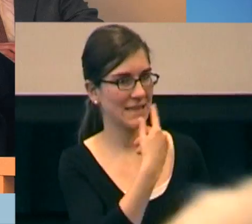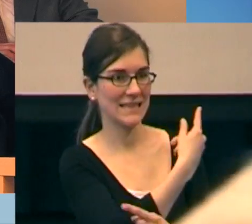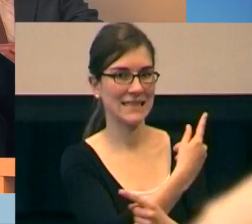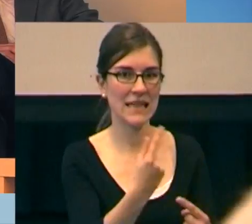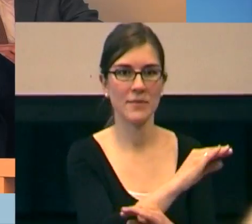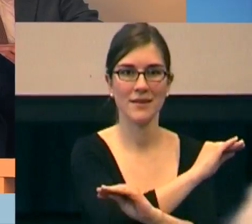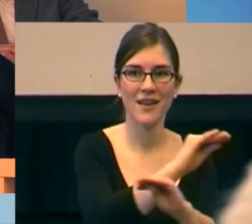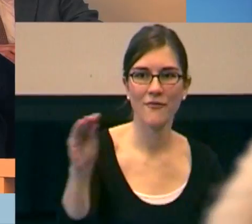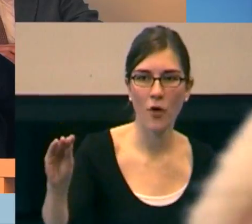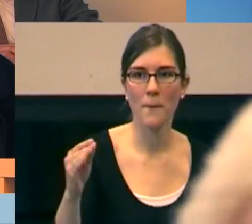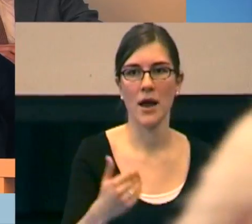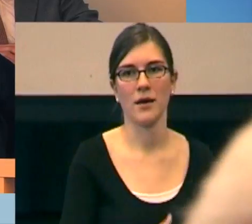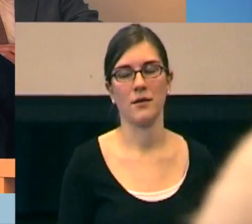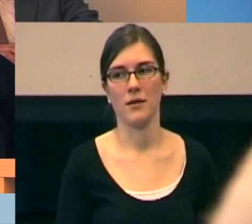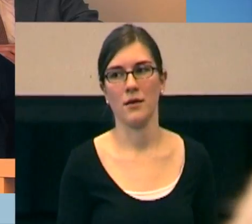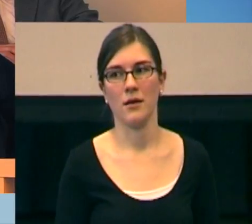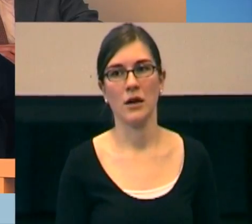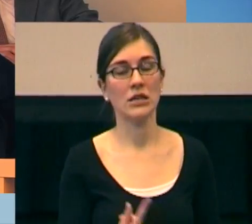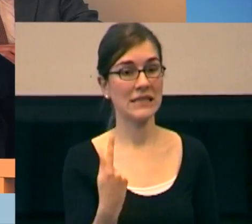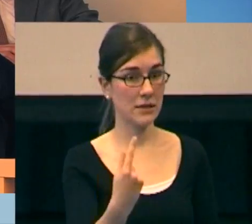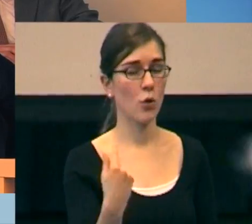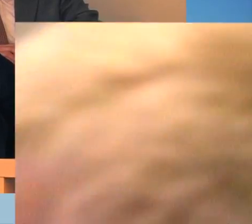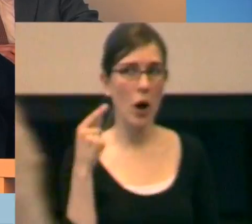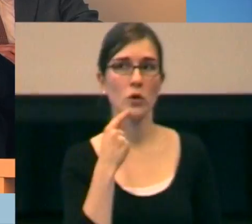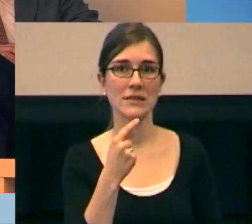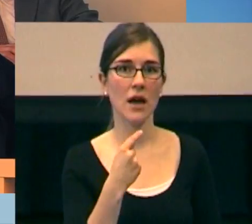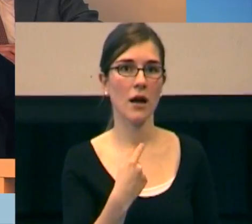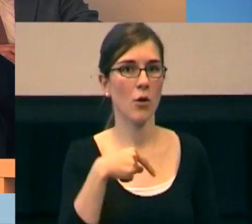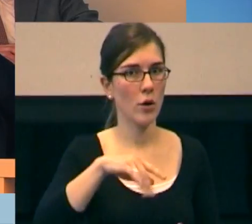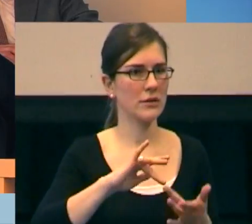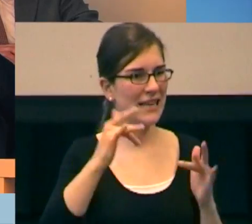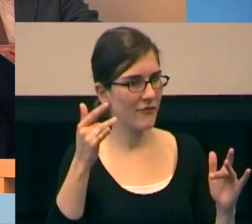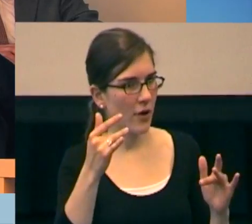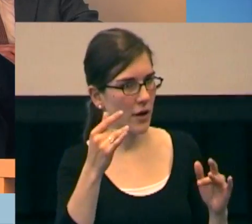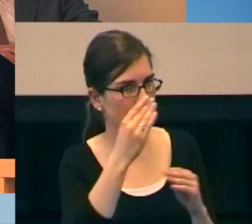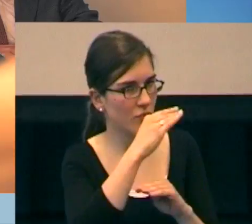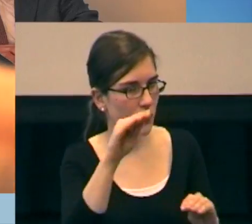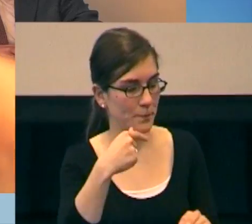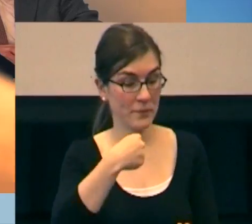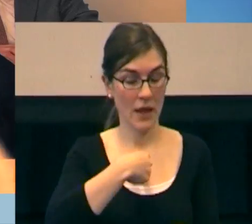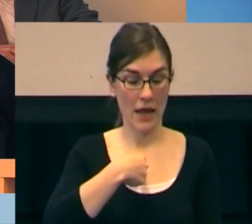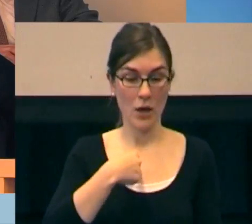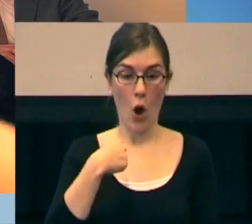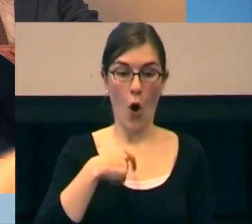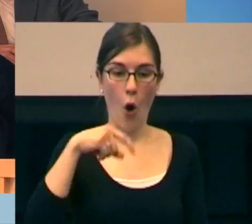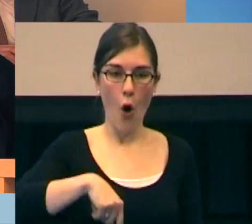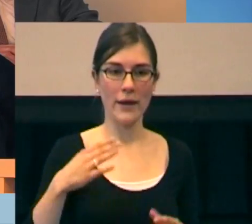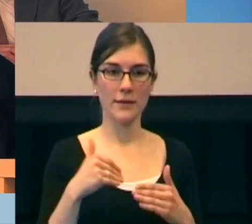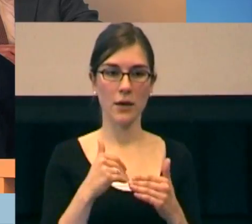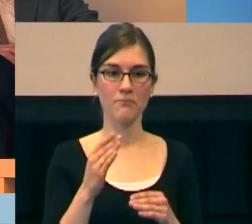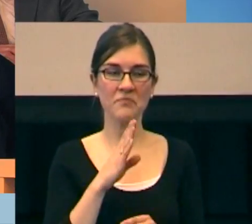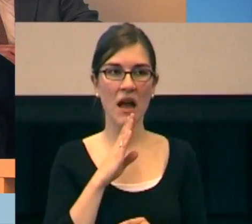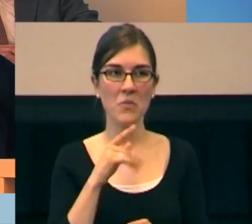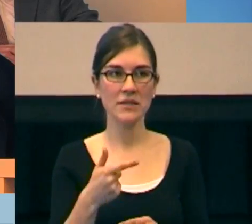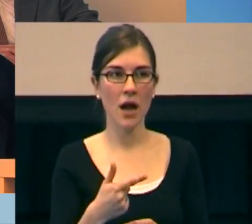ich richtig Sie sagten auch informieren Sie sich im Internet ich war heute Nachmittag bei Professor Google und ich kann Ihnen sagen